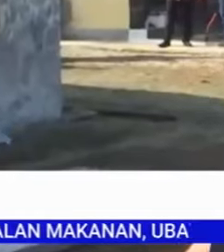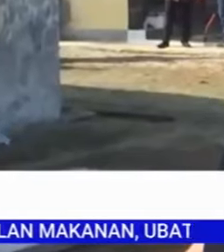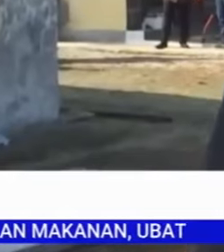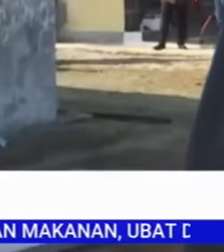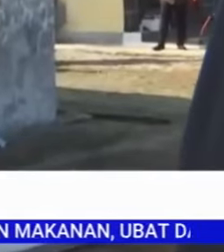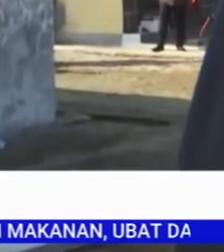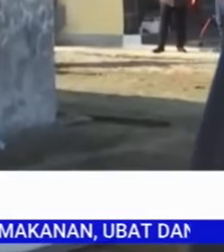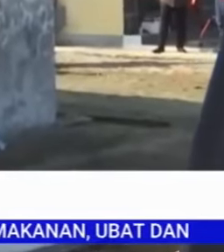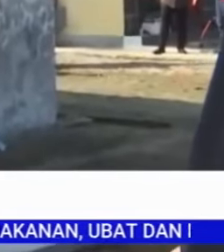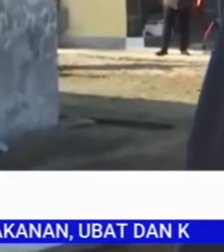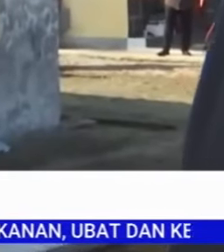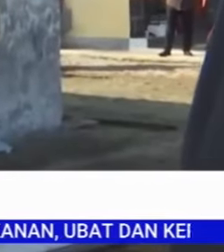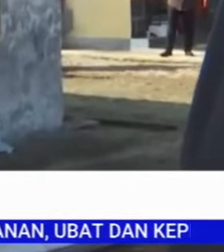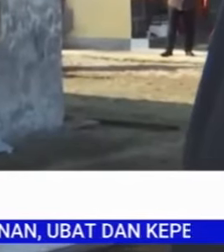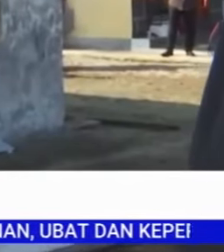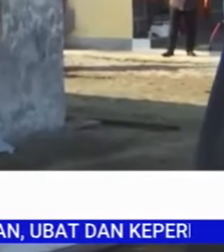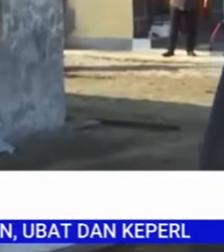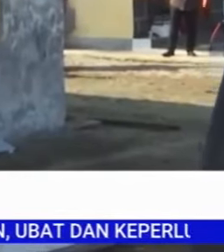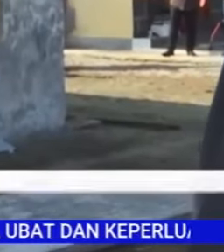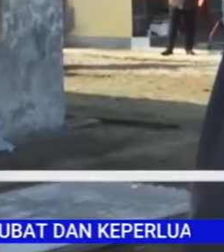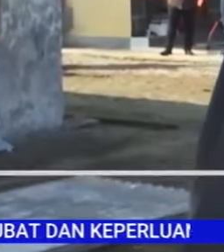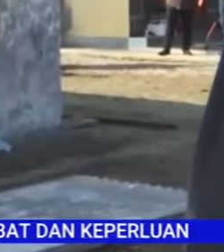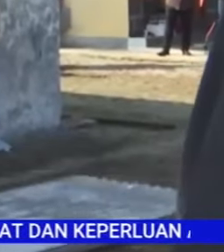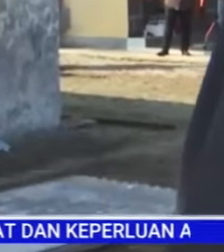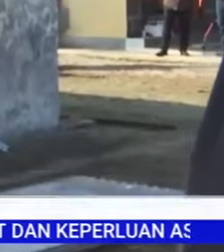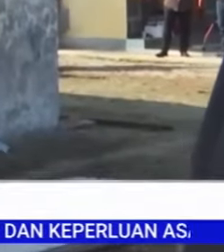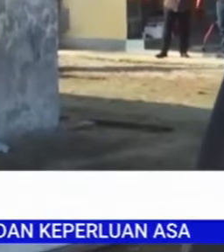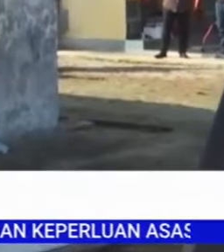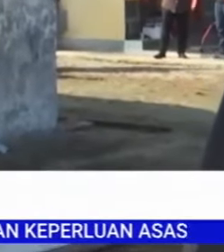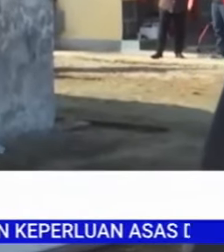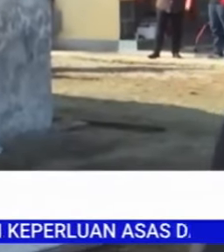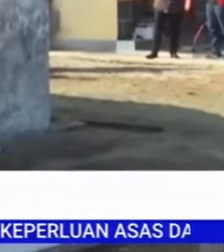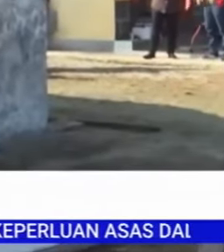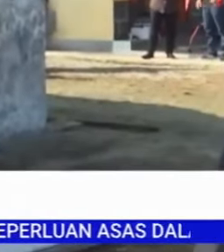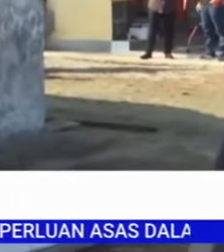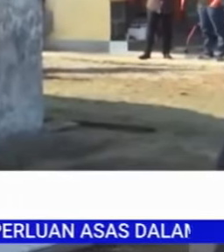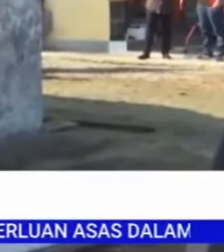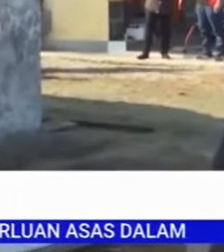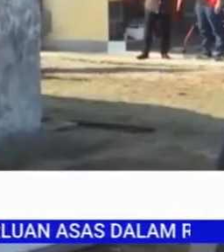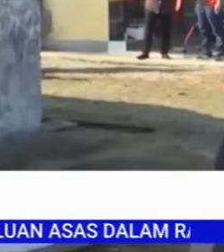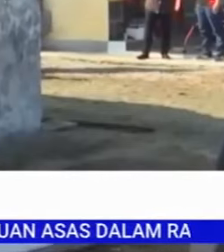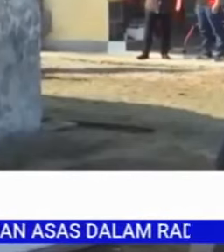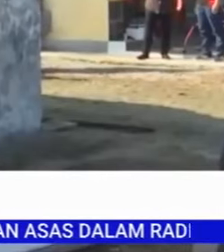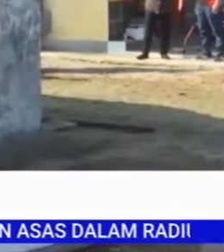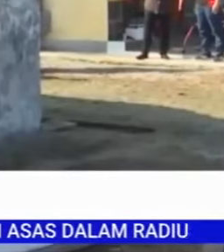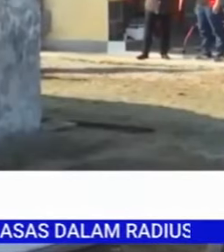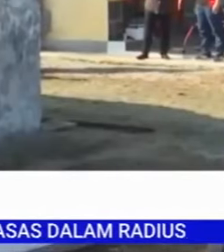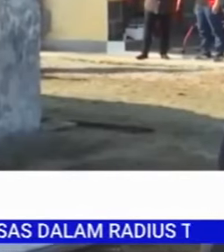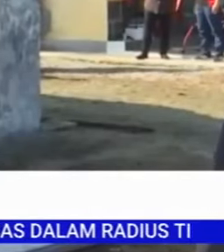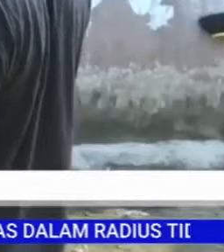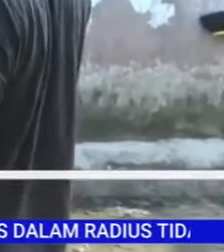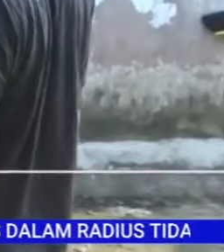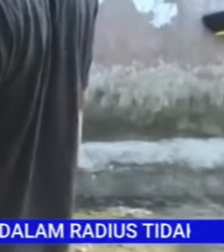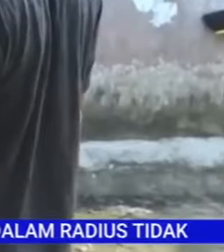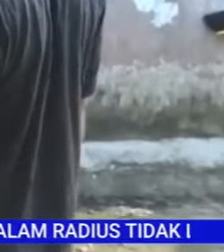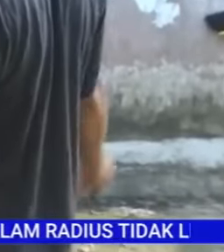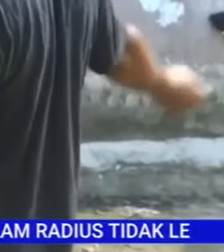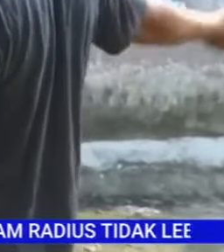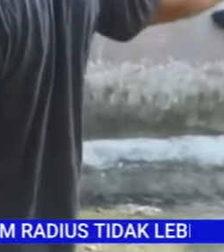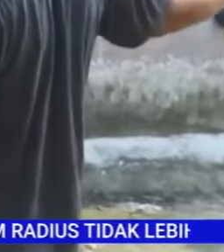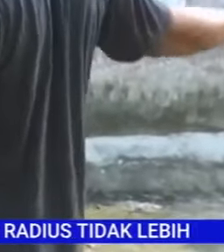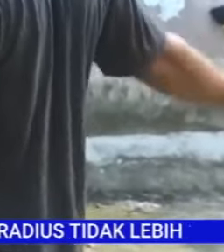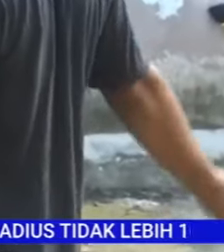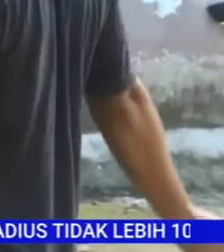Hai Aji temen nilai berdasarkan across akan rumah tersebut tetapi kita lihat dulu